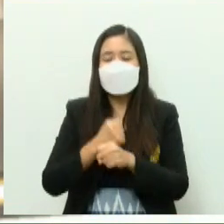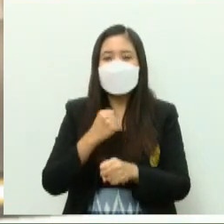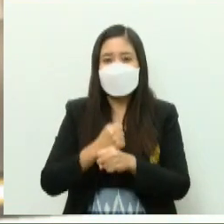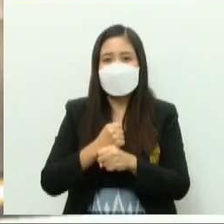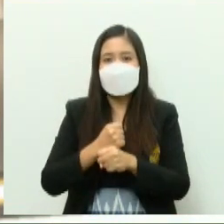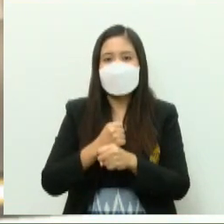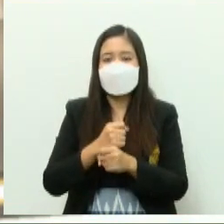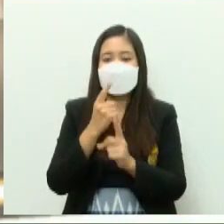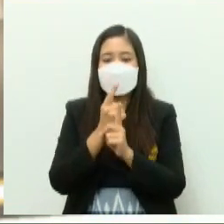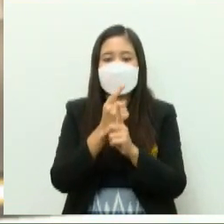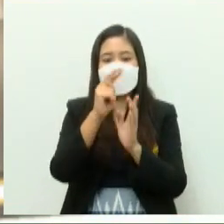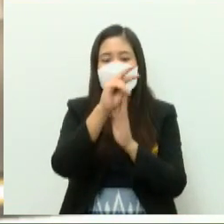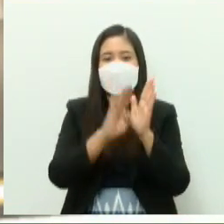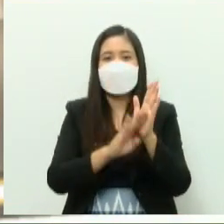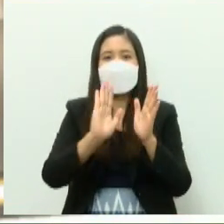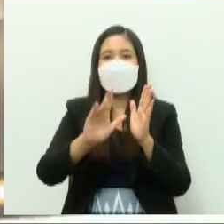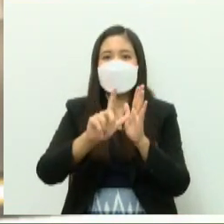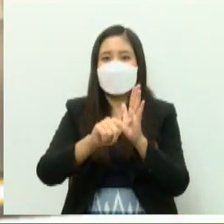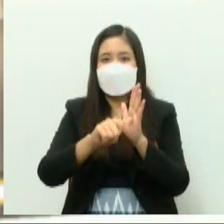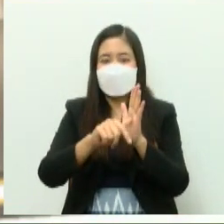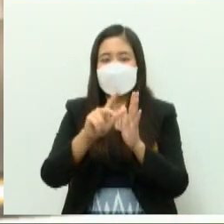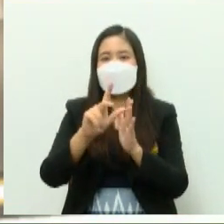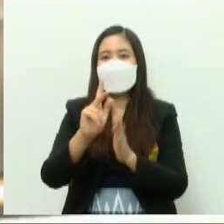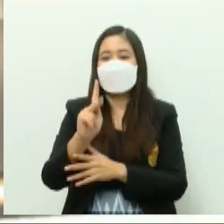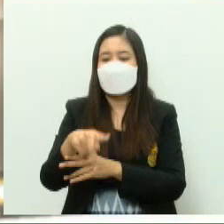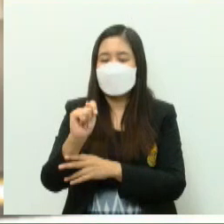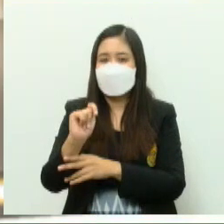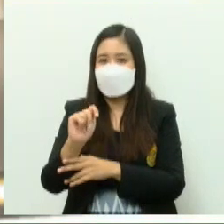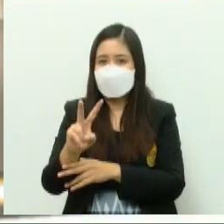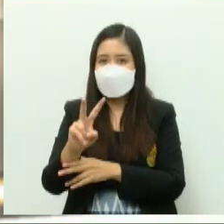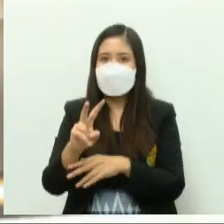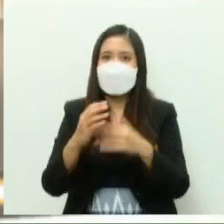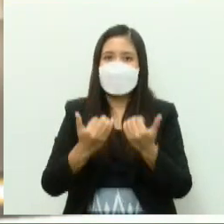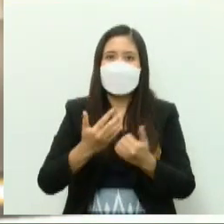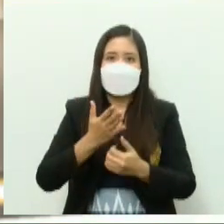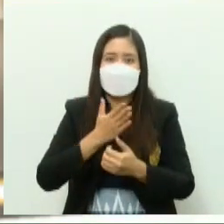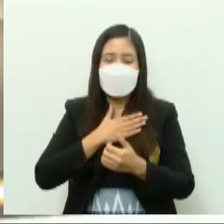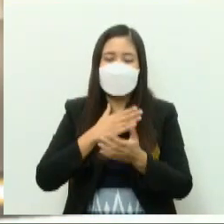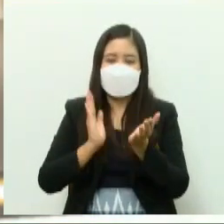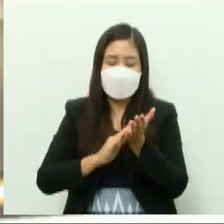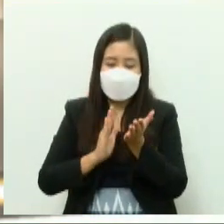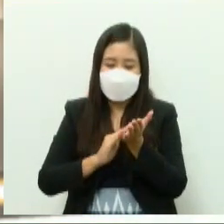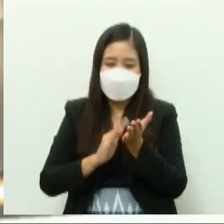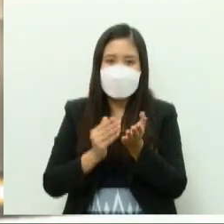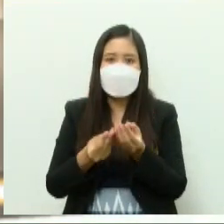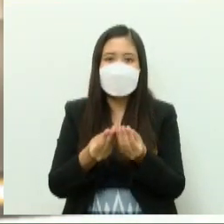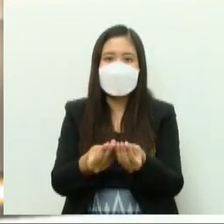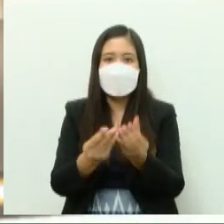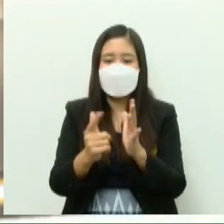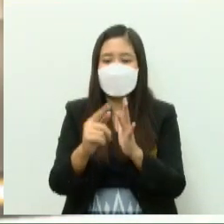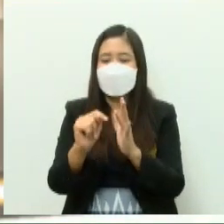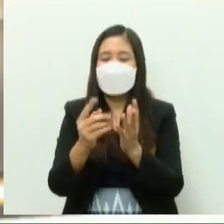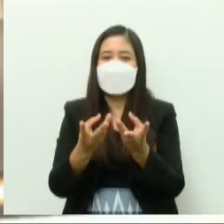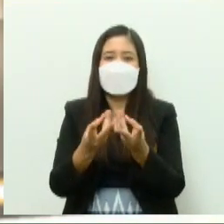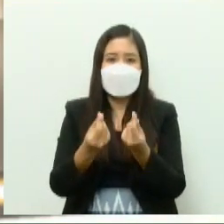ใต้นโยบายของท่านเลขาธิการคณะกรรมการการศึกษาขั้นพื้นฐานแต่ผมก็ต้องชื่นชมนะครับที่ทางเขตพื้นที่การศึกษ